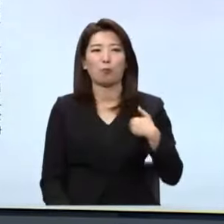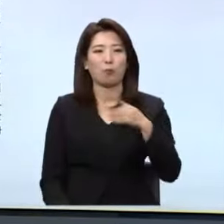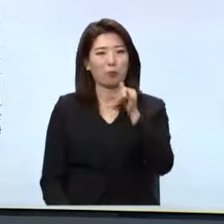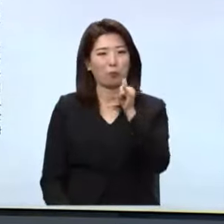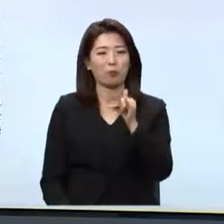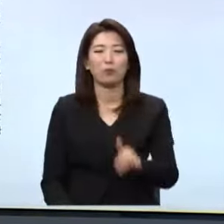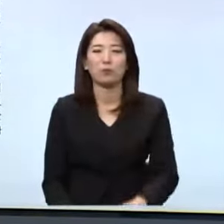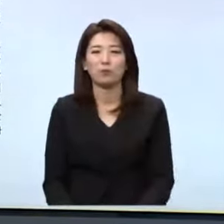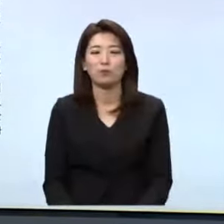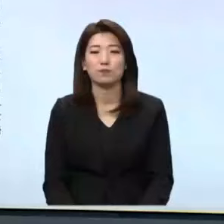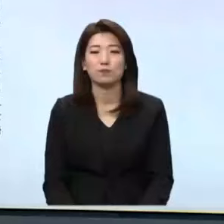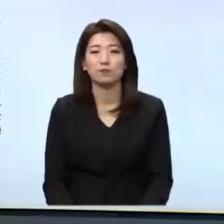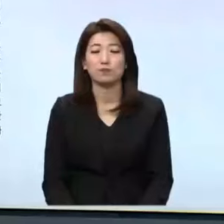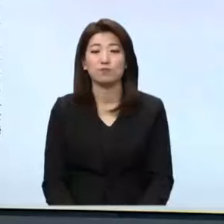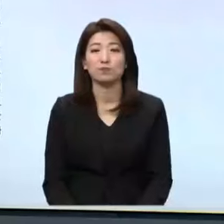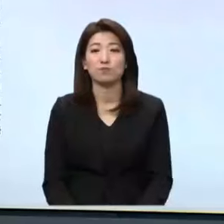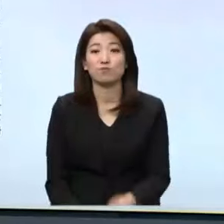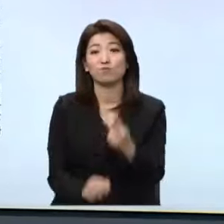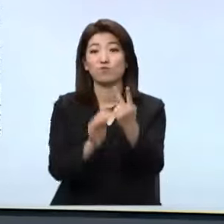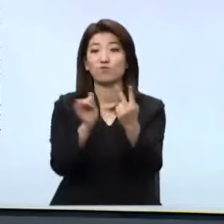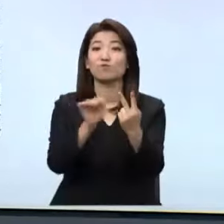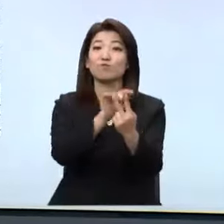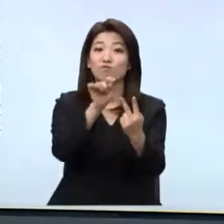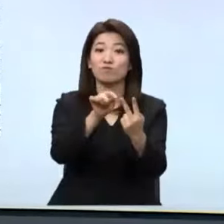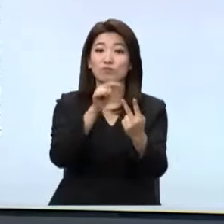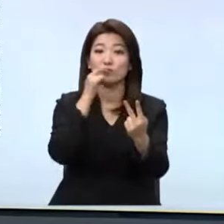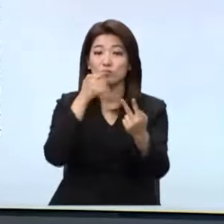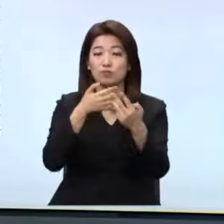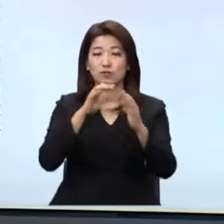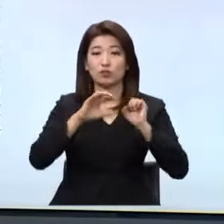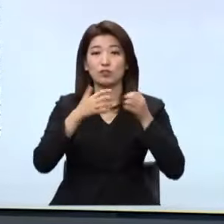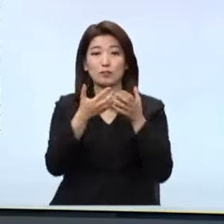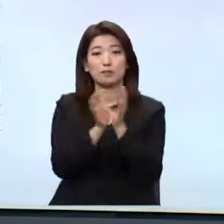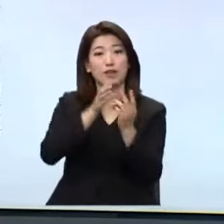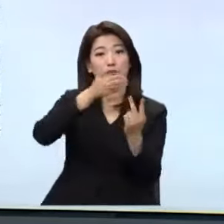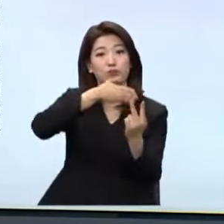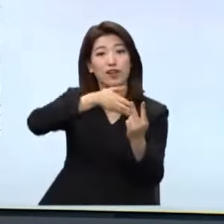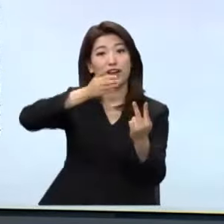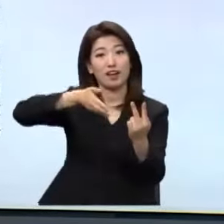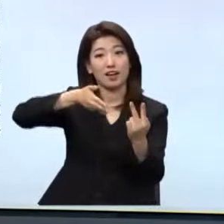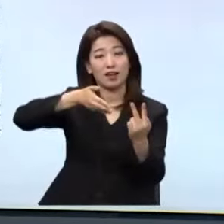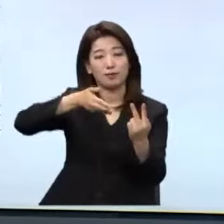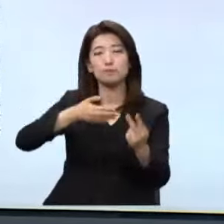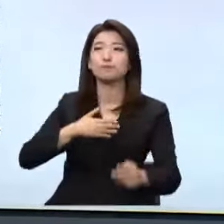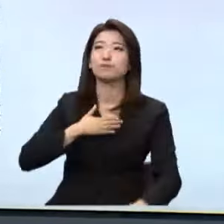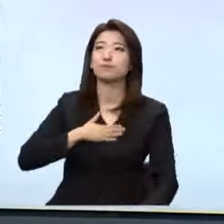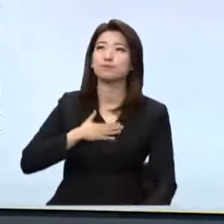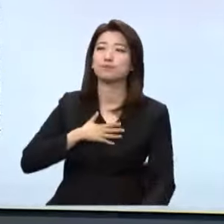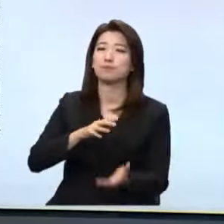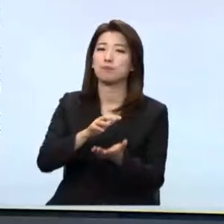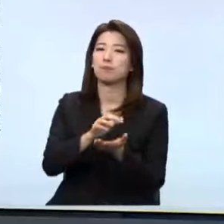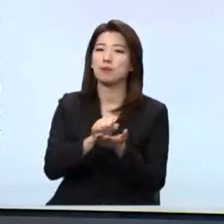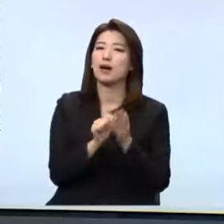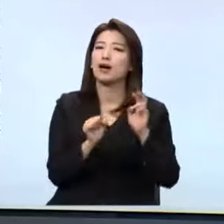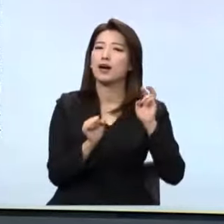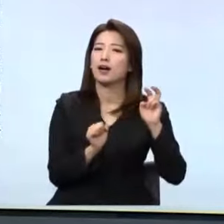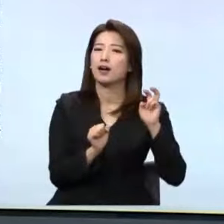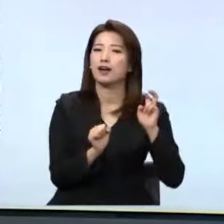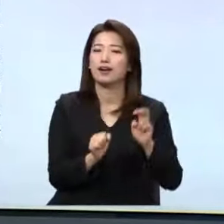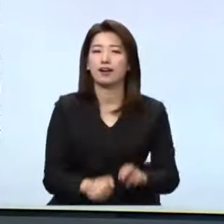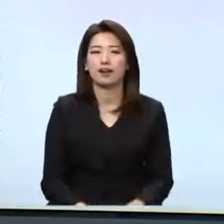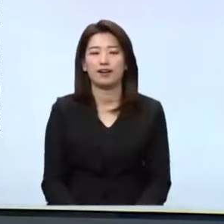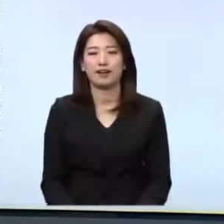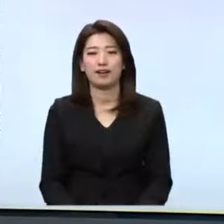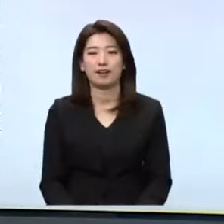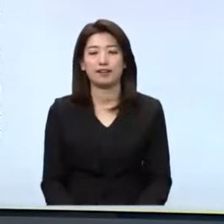보면 당사자들은 좋습니다고 당해 부름에 응할 것으로 보입니다 근데 아까이 두 사람이